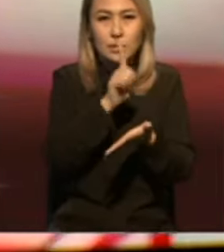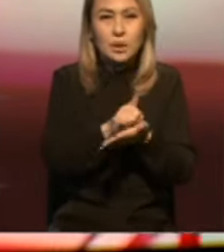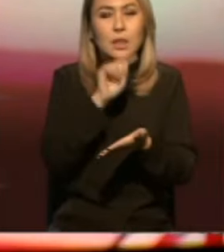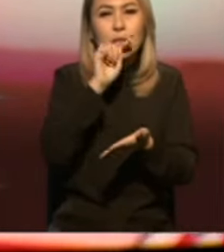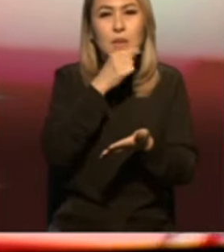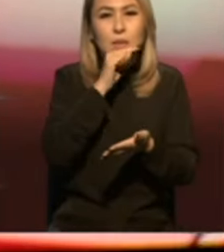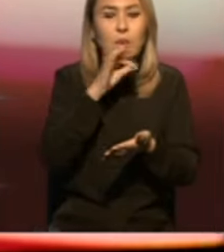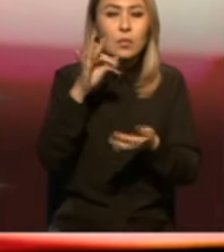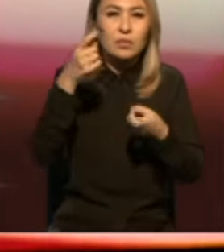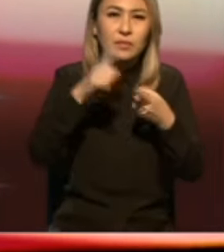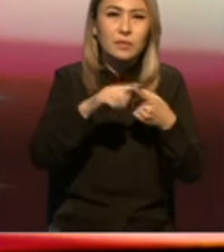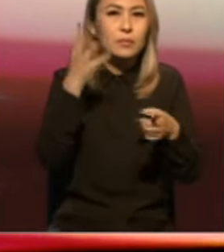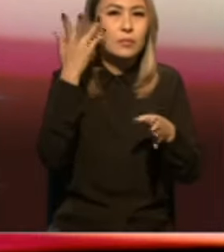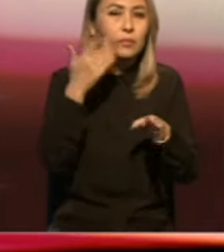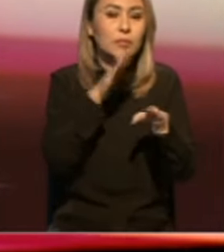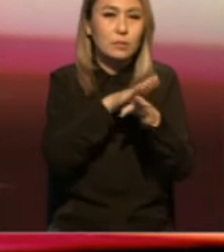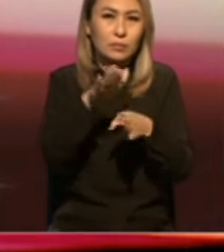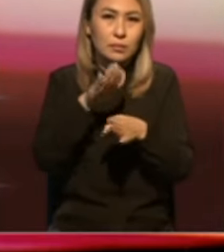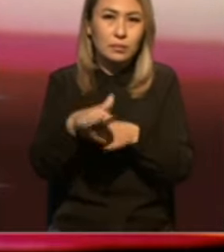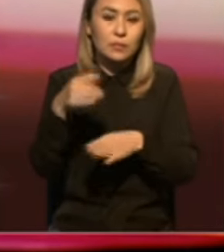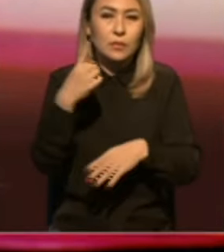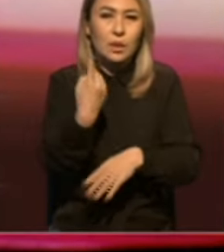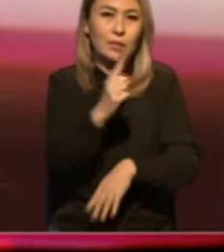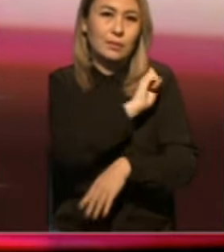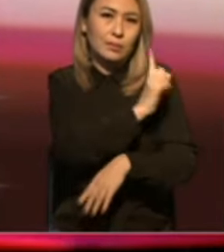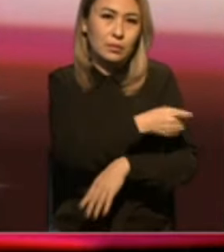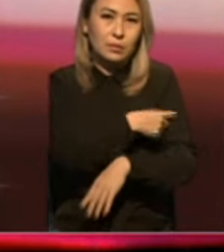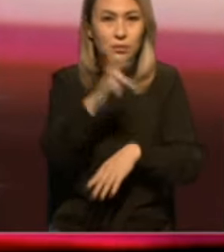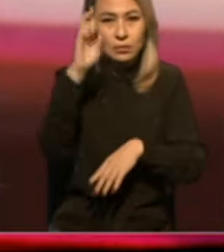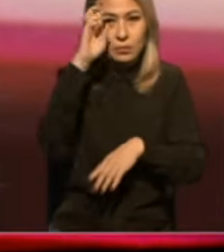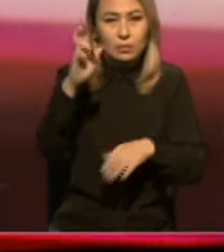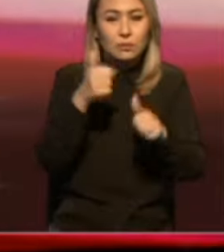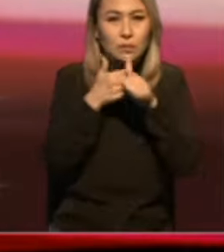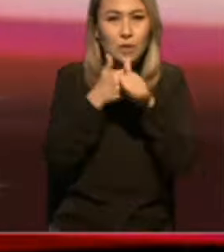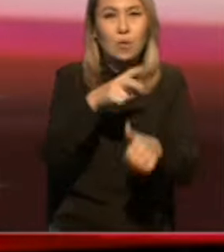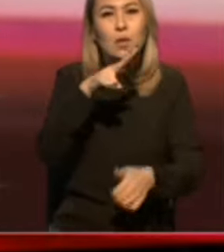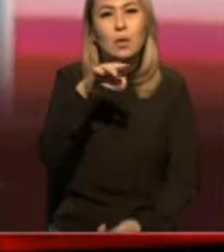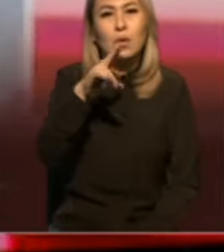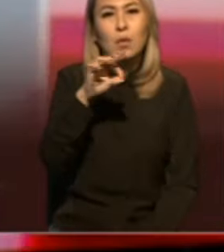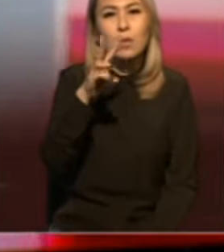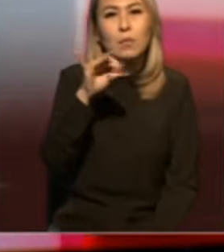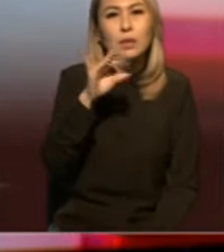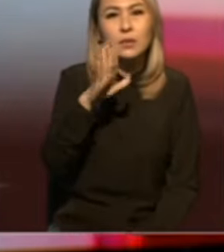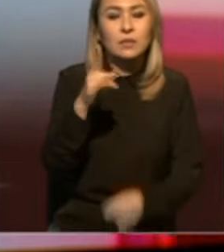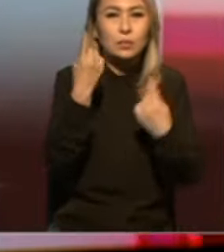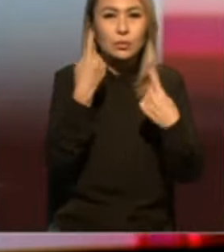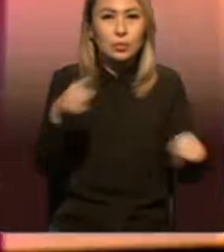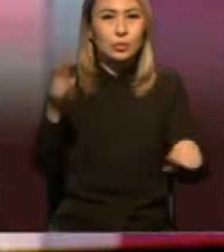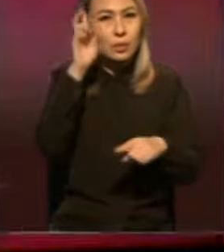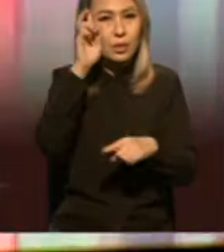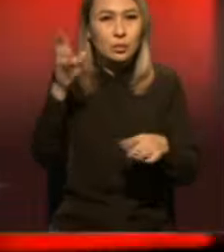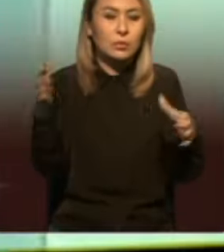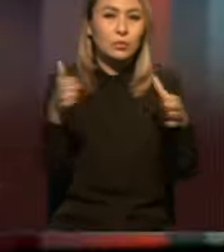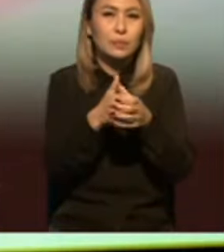экономика интеграция жүзеге асырылып жатқан кезде бір мықты мемлекет артынан локомотив ретінде басқа мемлекет тартқан кезде сонда